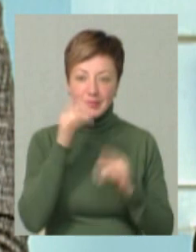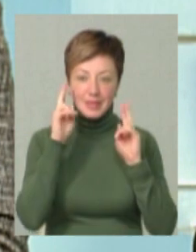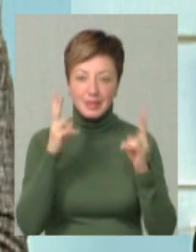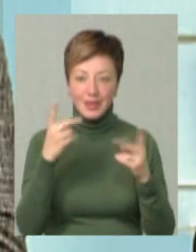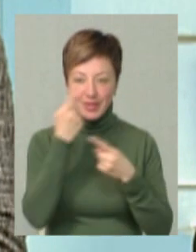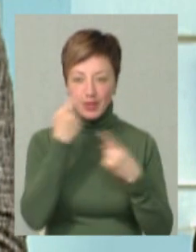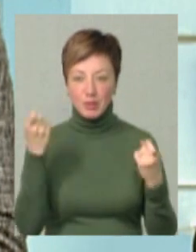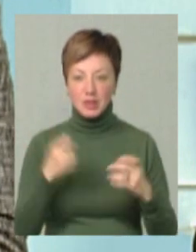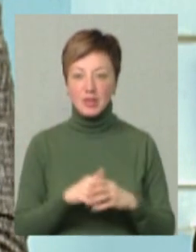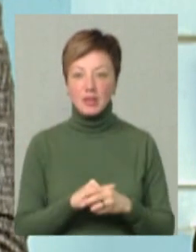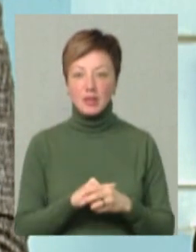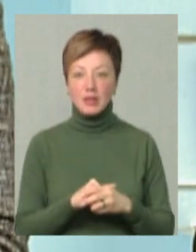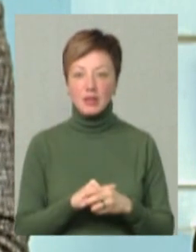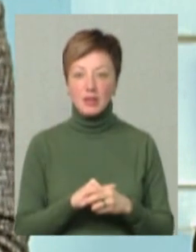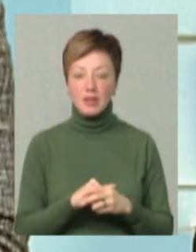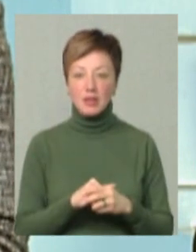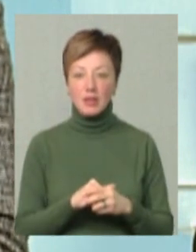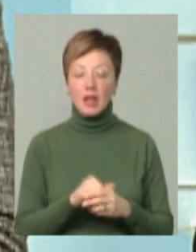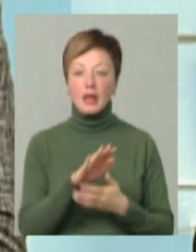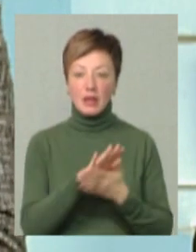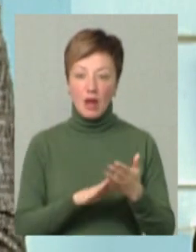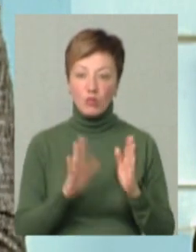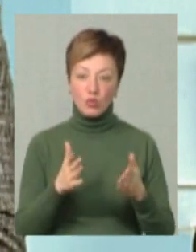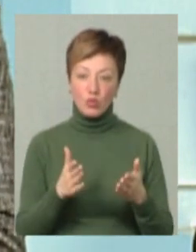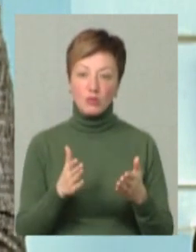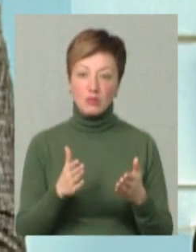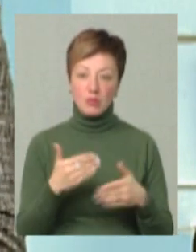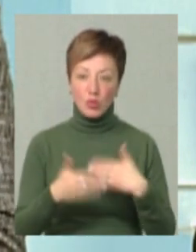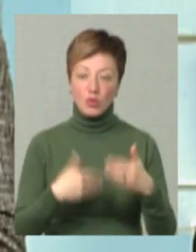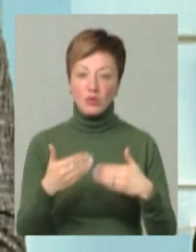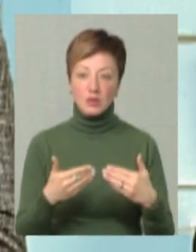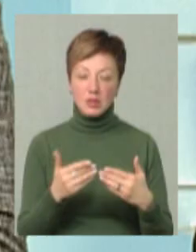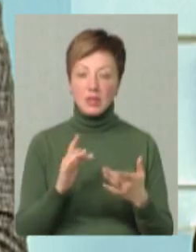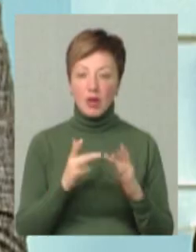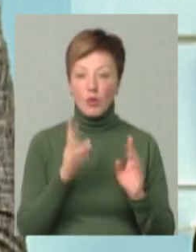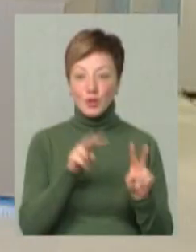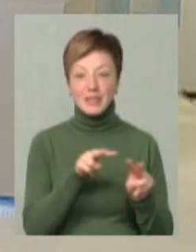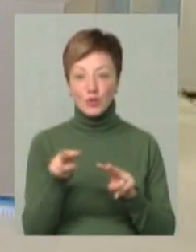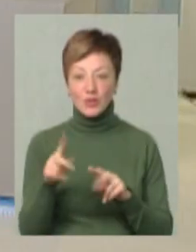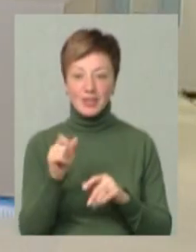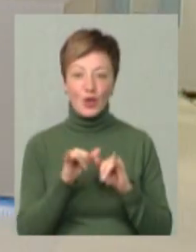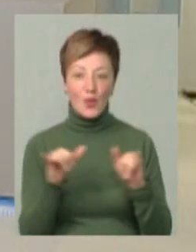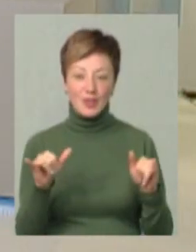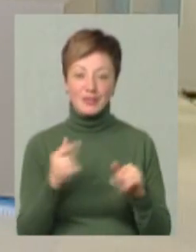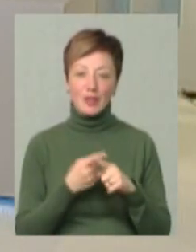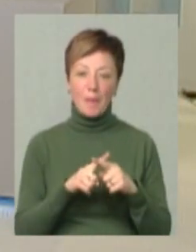цією інформацією, але далі будемо продовжувати IT. Ми будемо слідкувати